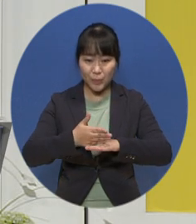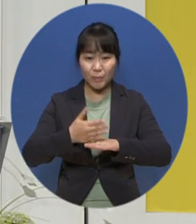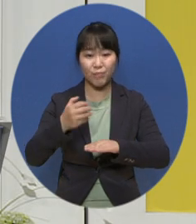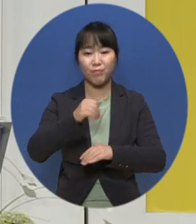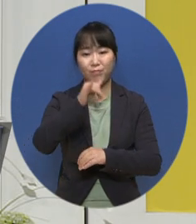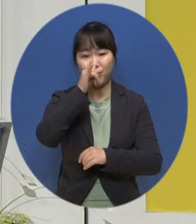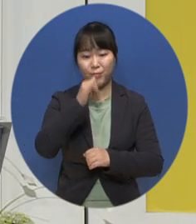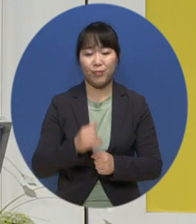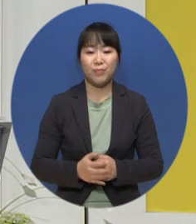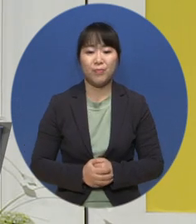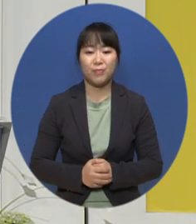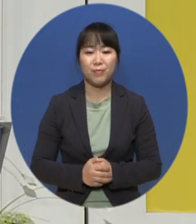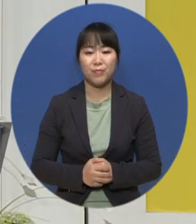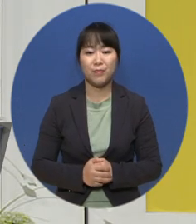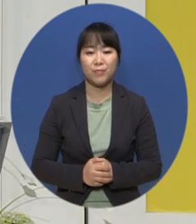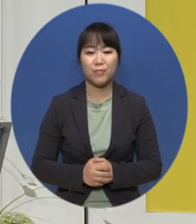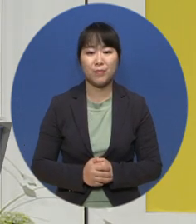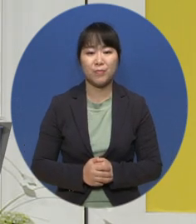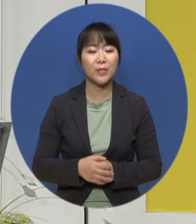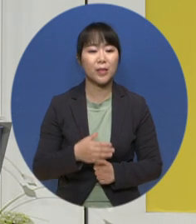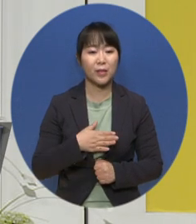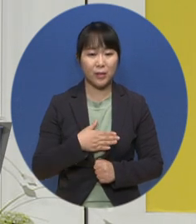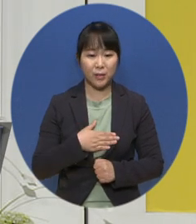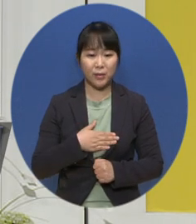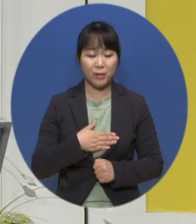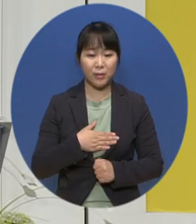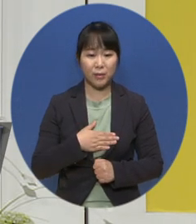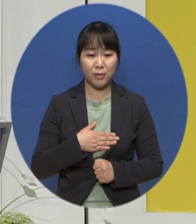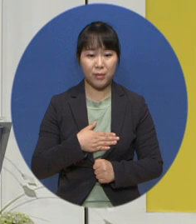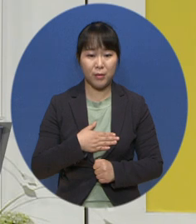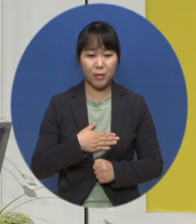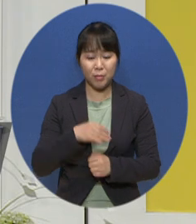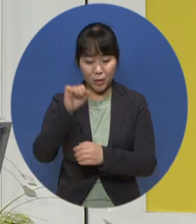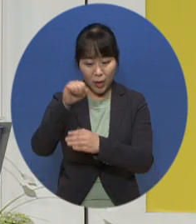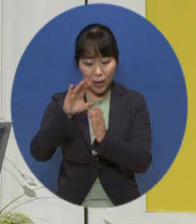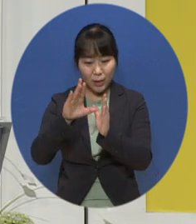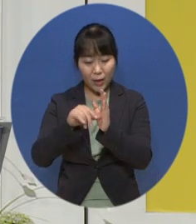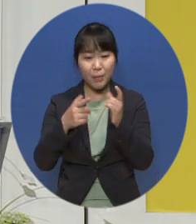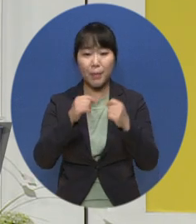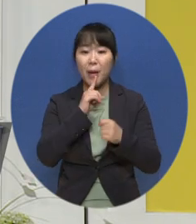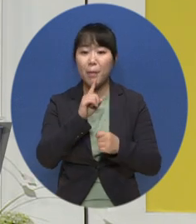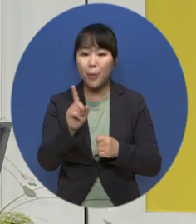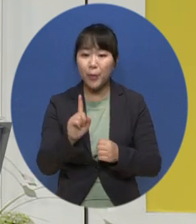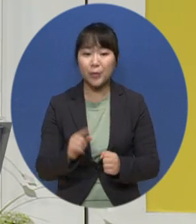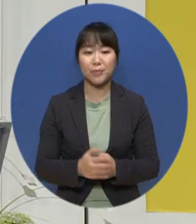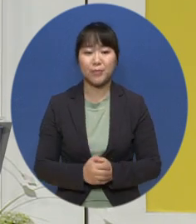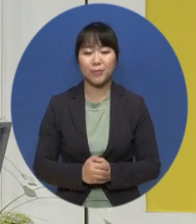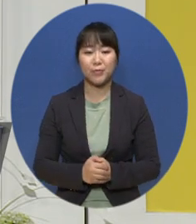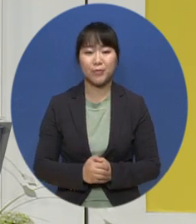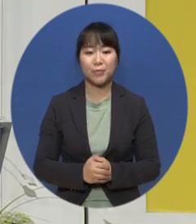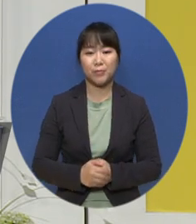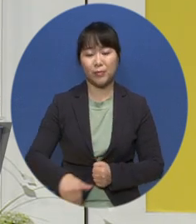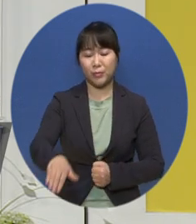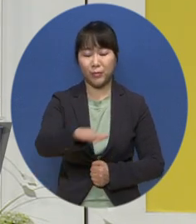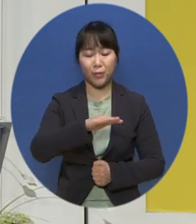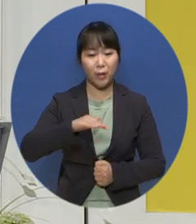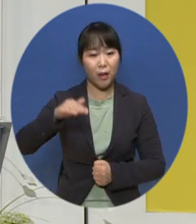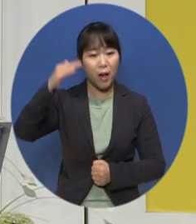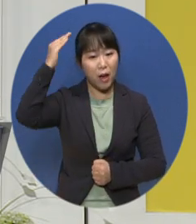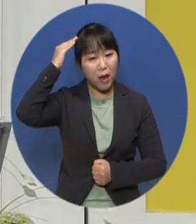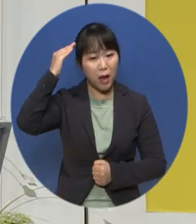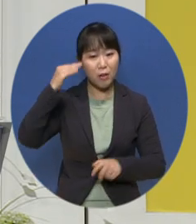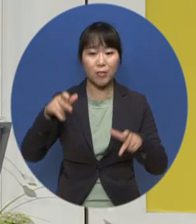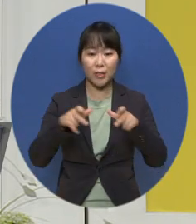있구요 제가 그 수랑 글 하면서 이런 말씀을 드렸습니다 아 우리 그렇게